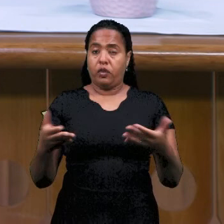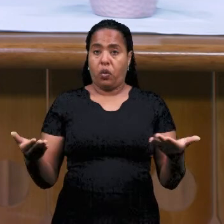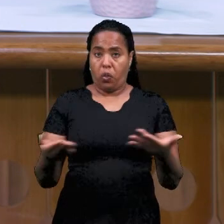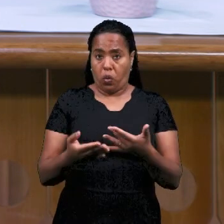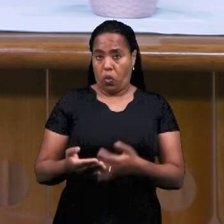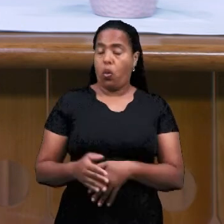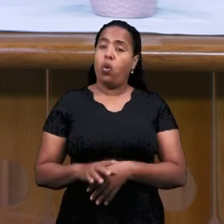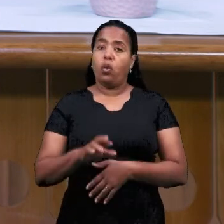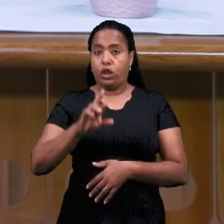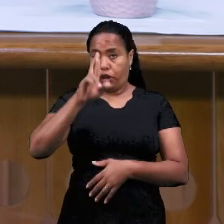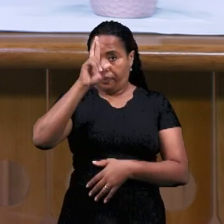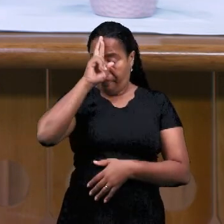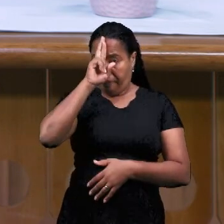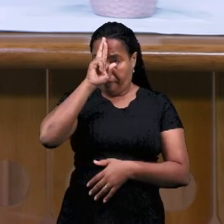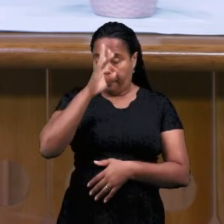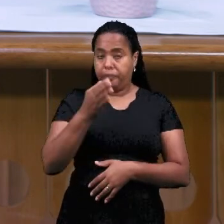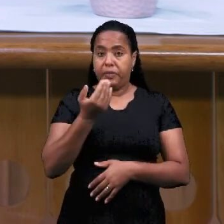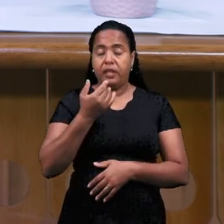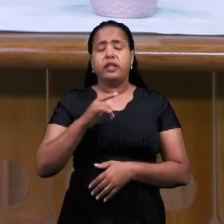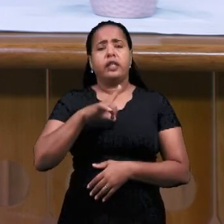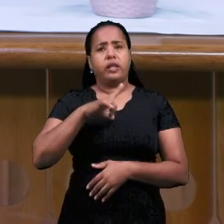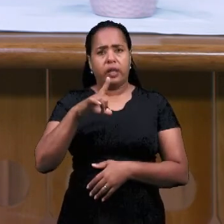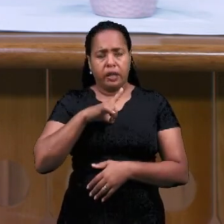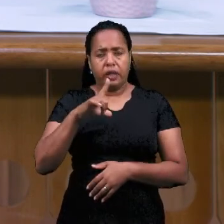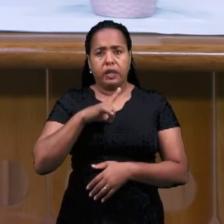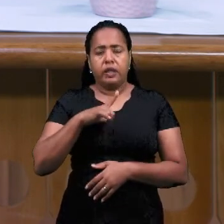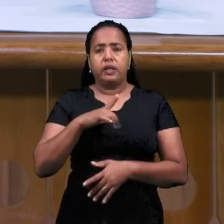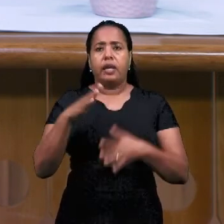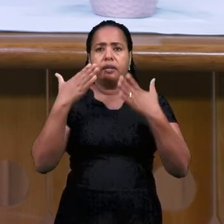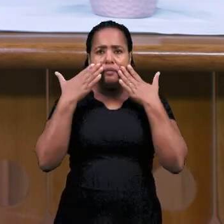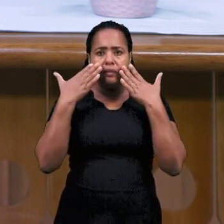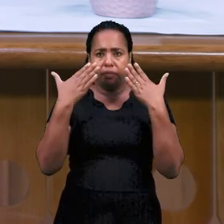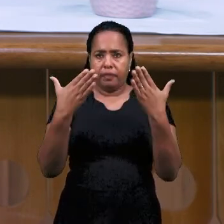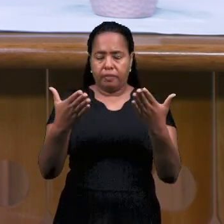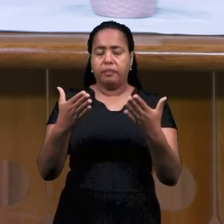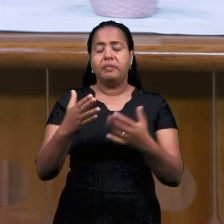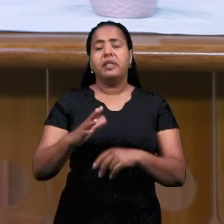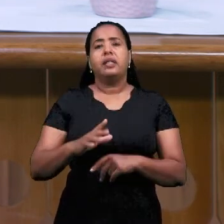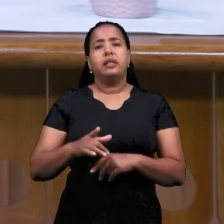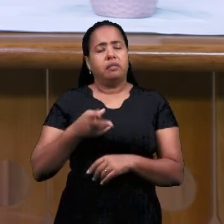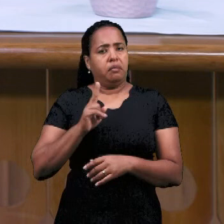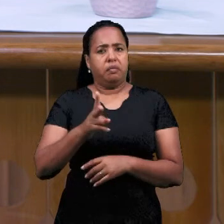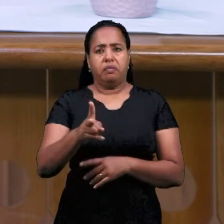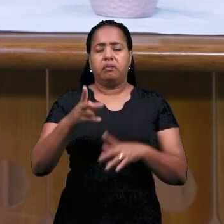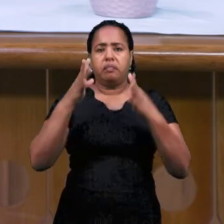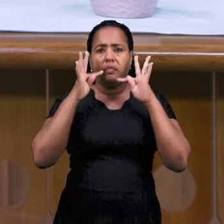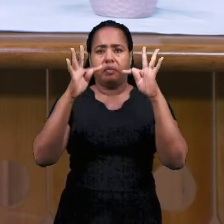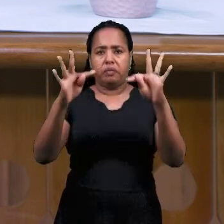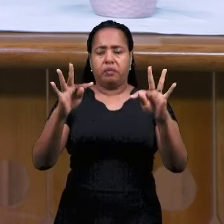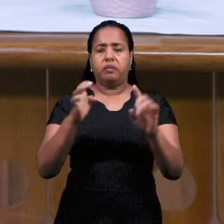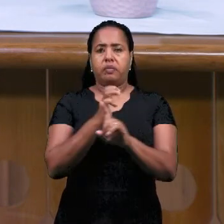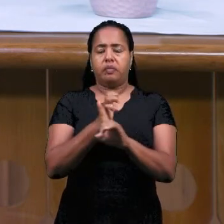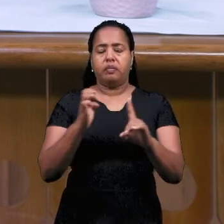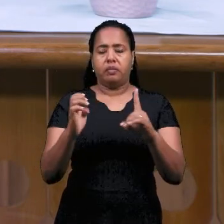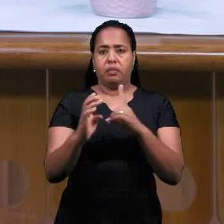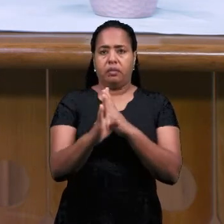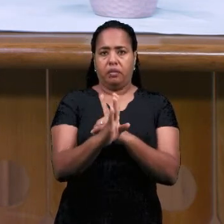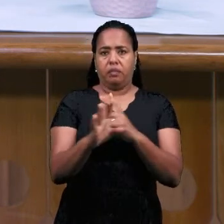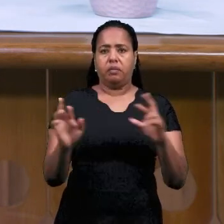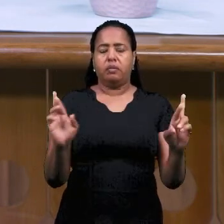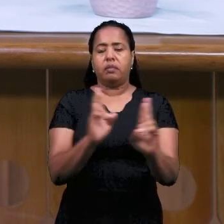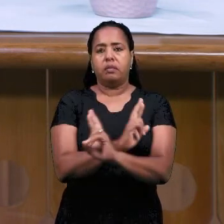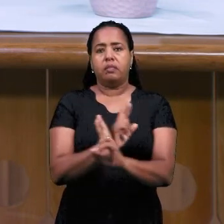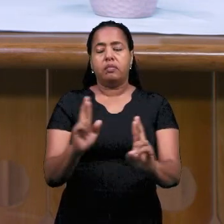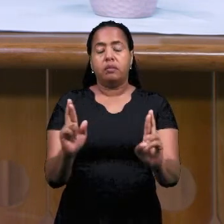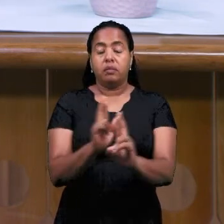annoncer qu'aujourd'hui à 2h, horaire du Brésil, nous allons voir une présentation comme nous faisons toujours avec les témoignages